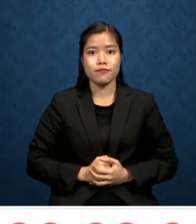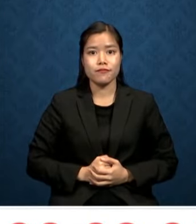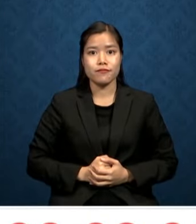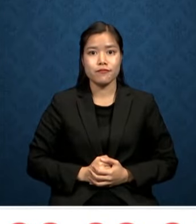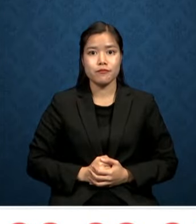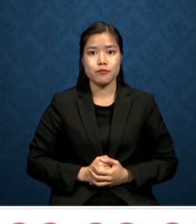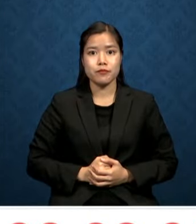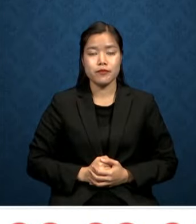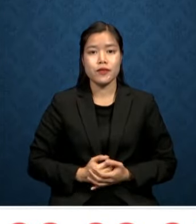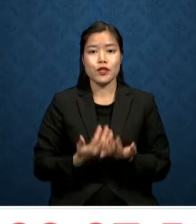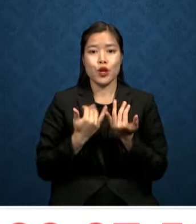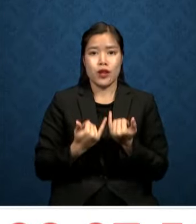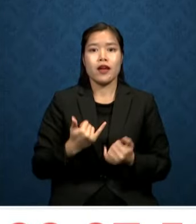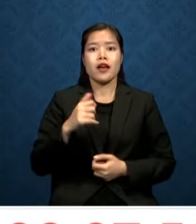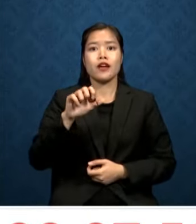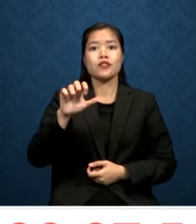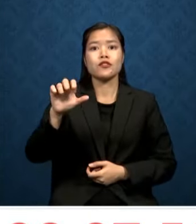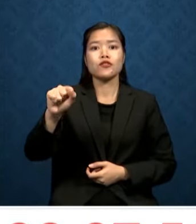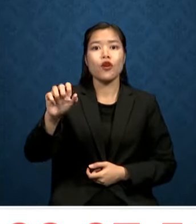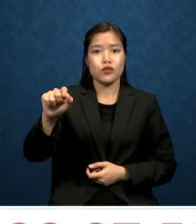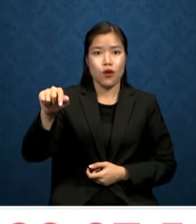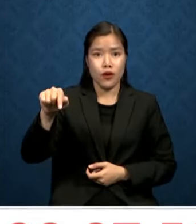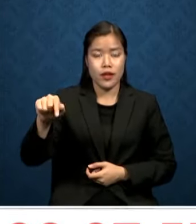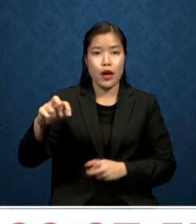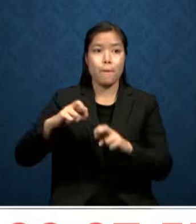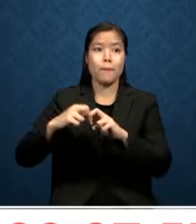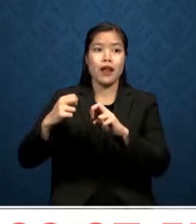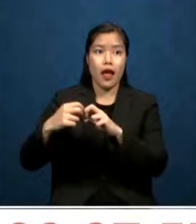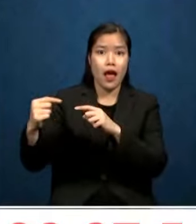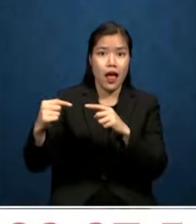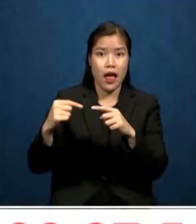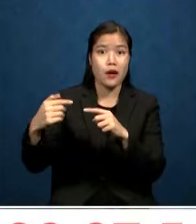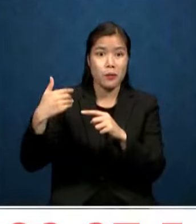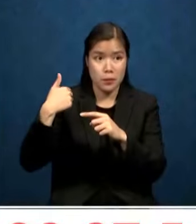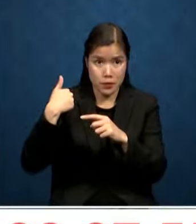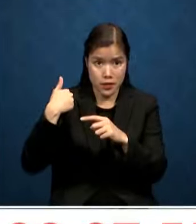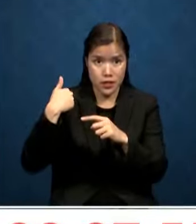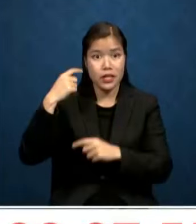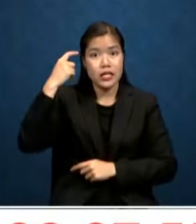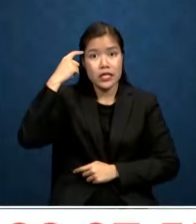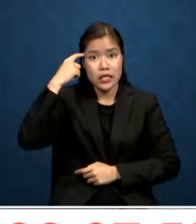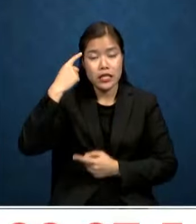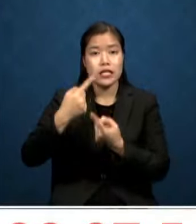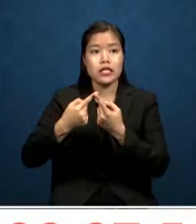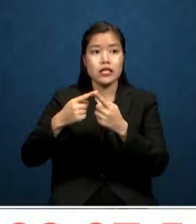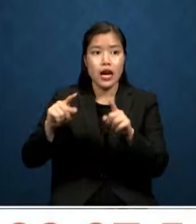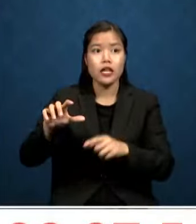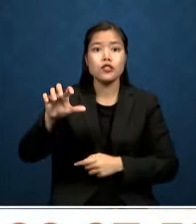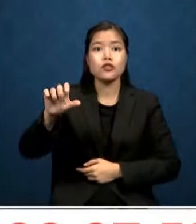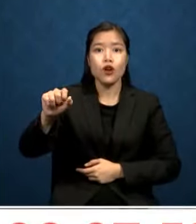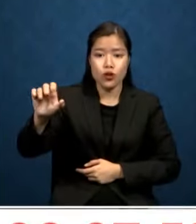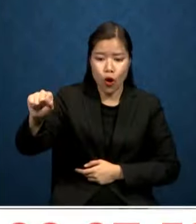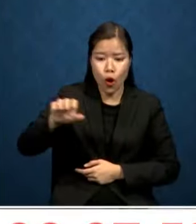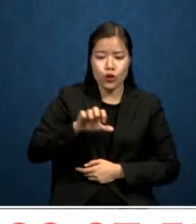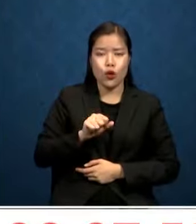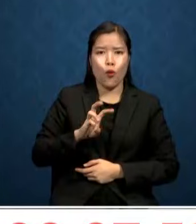ทําให้1ก็คือทําให้สภาผู้แทนราษฎรเนี่ยฮะที่ตอนนี้มีประเด็นปัญหาความขัดแย้งกันนะครับระหว่างความเห็นระหว่างสภาผู้แทนราษฎรระหว่างวุฒิสภา